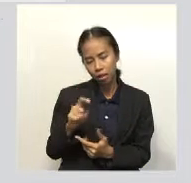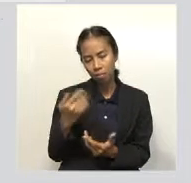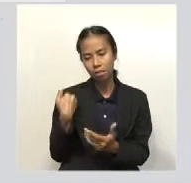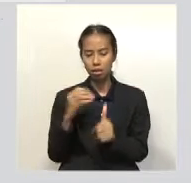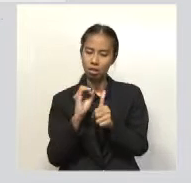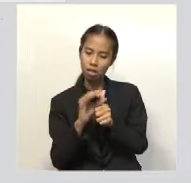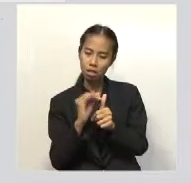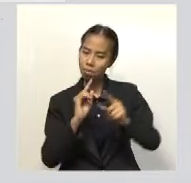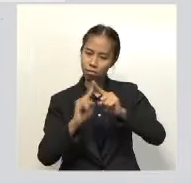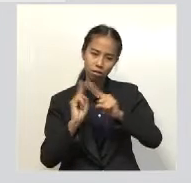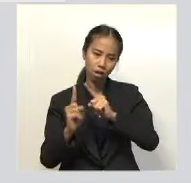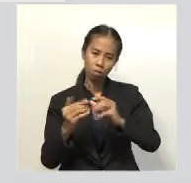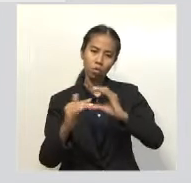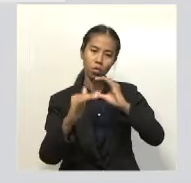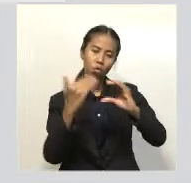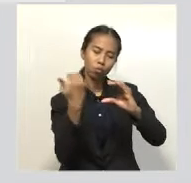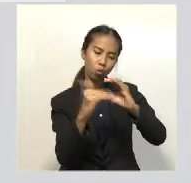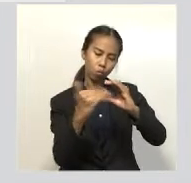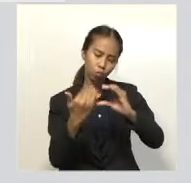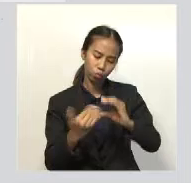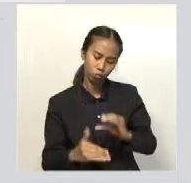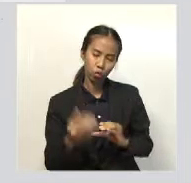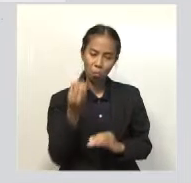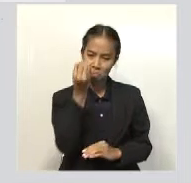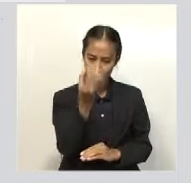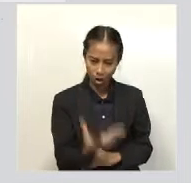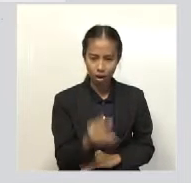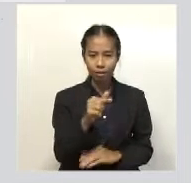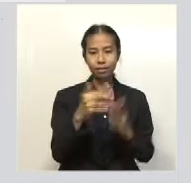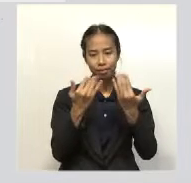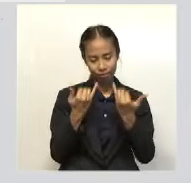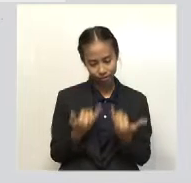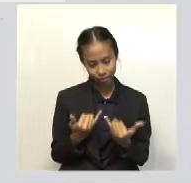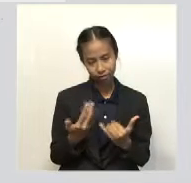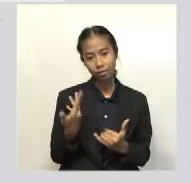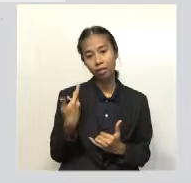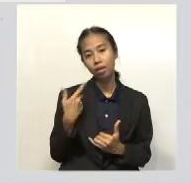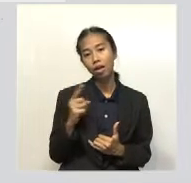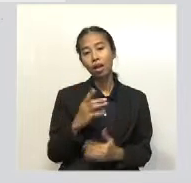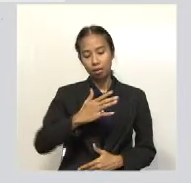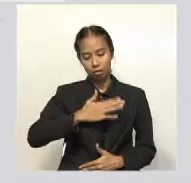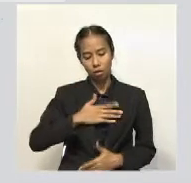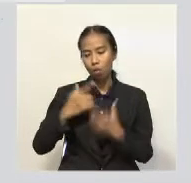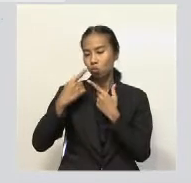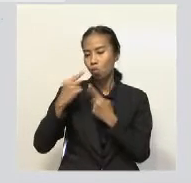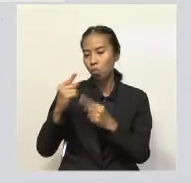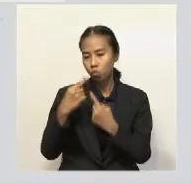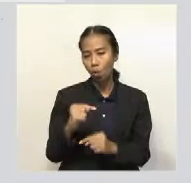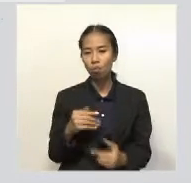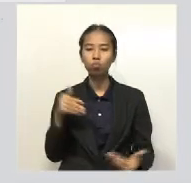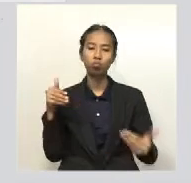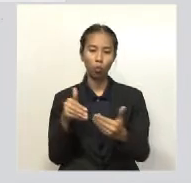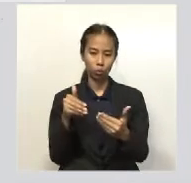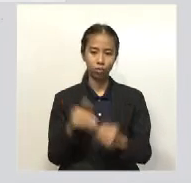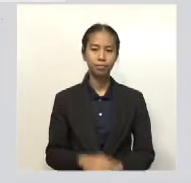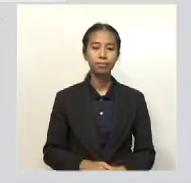ข้อเสนอต่างๆมากมายที่ส่งมาทางช่องทางที่เปิดไว้เราก็ได้มีการตอบคำถามด้วยตัวเองด้วยนะครับก็เมื่อวาน